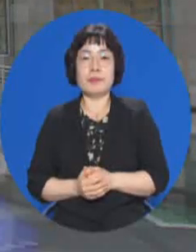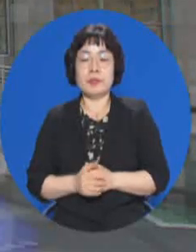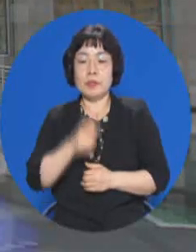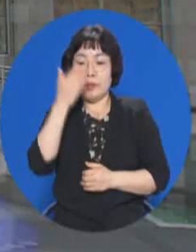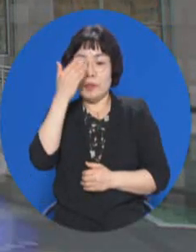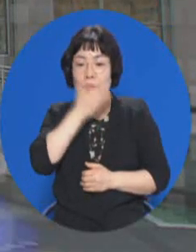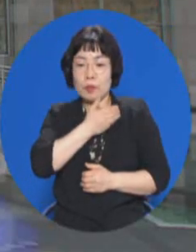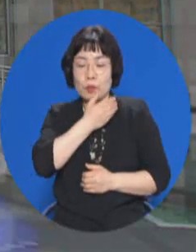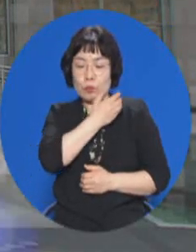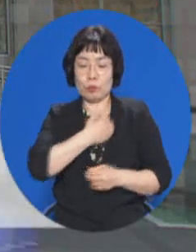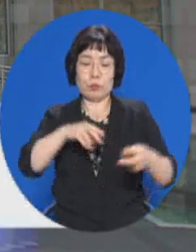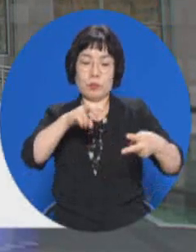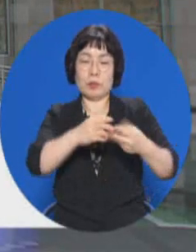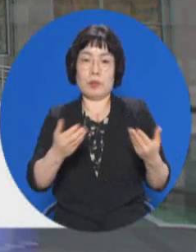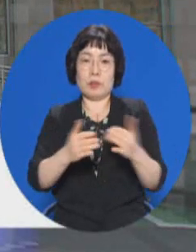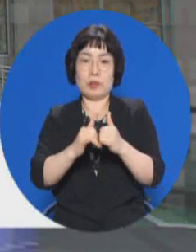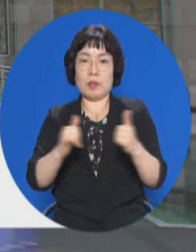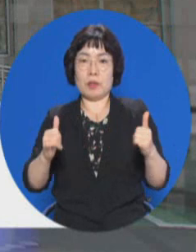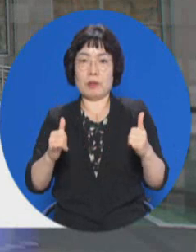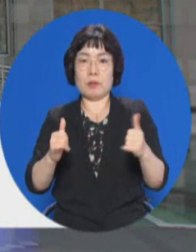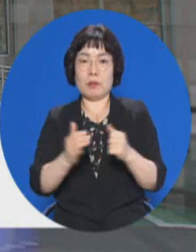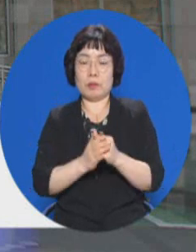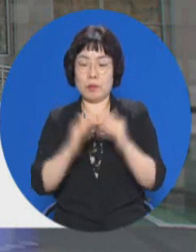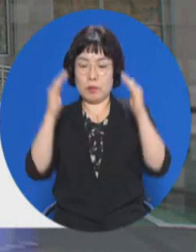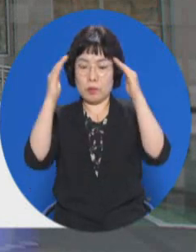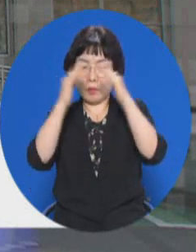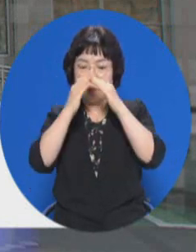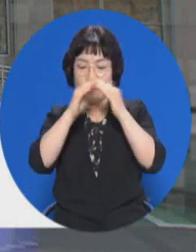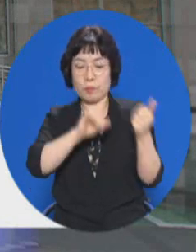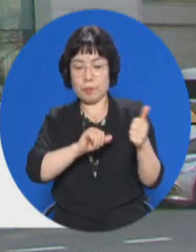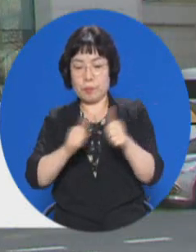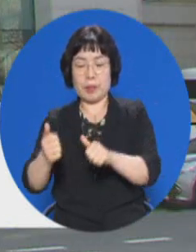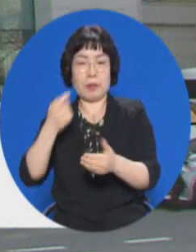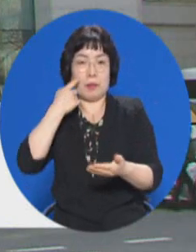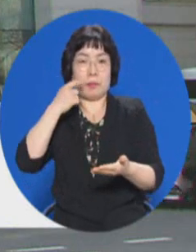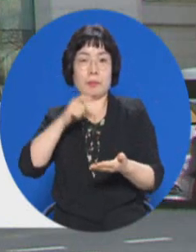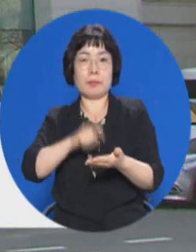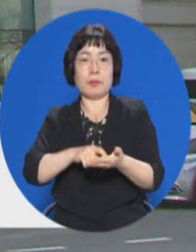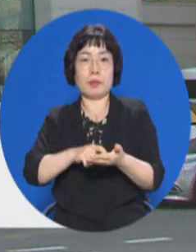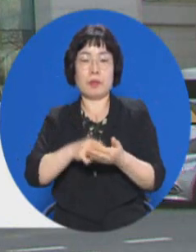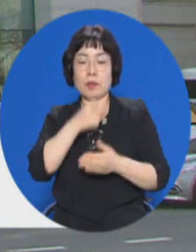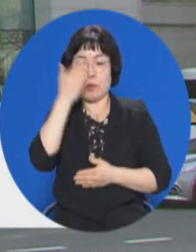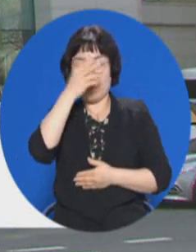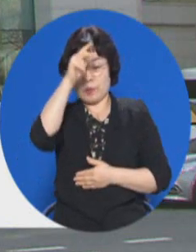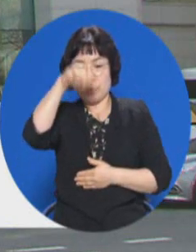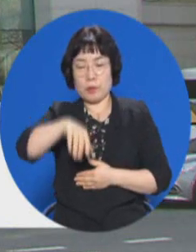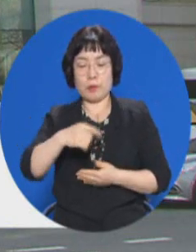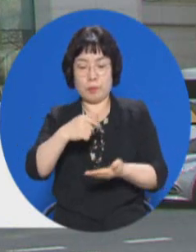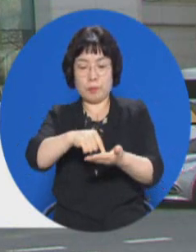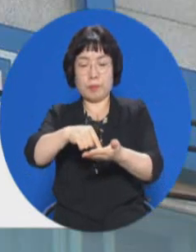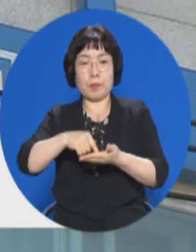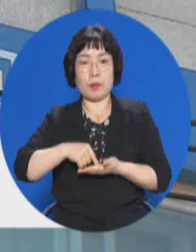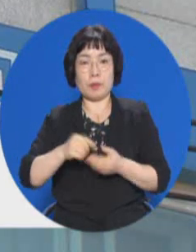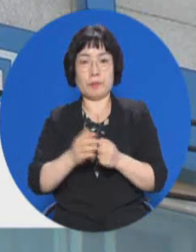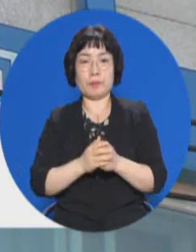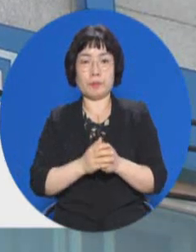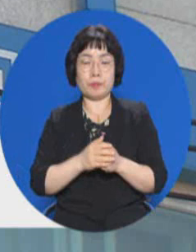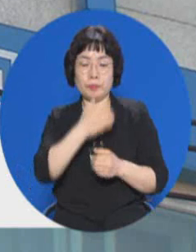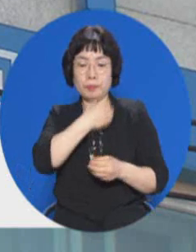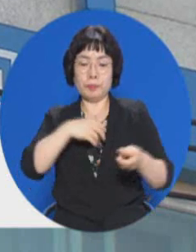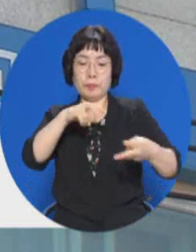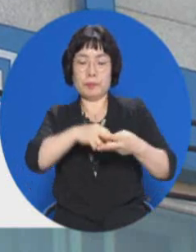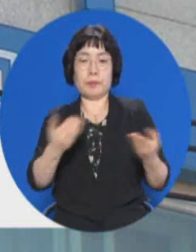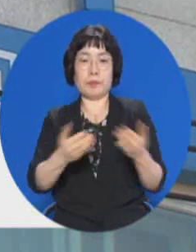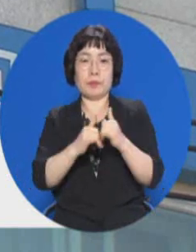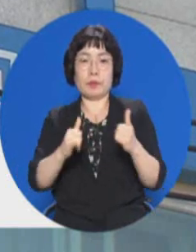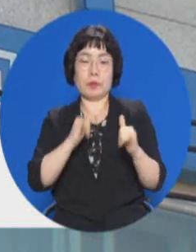여수의 한 주민센터에 근무하는 시 공무원이 자택에서 숨진 채 발견됐습니다. 여수경찰서 등에 따르면 모 주민센터 직원 한